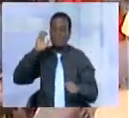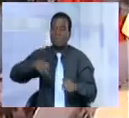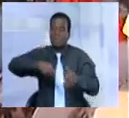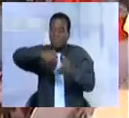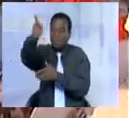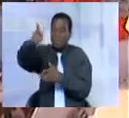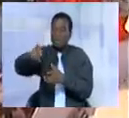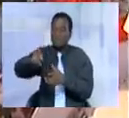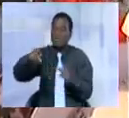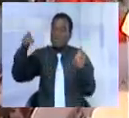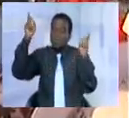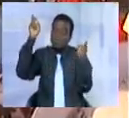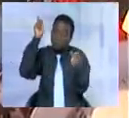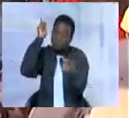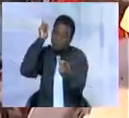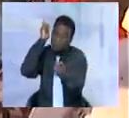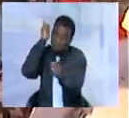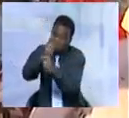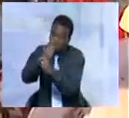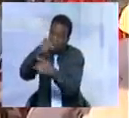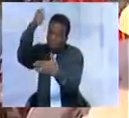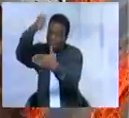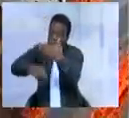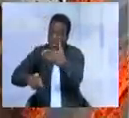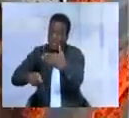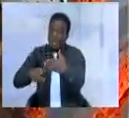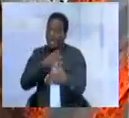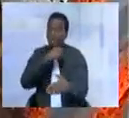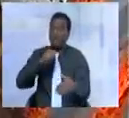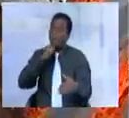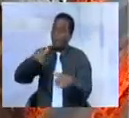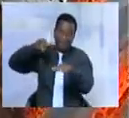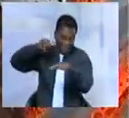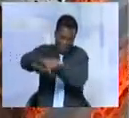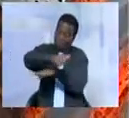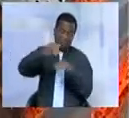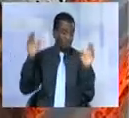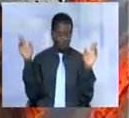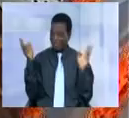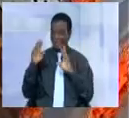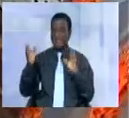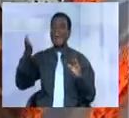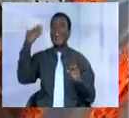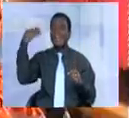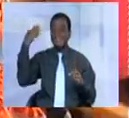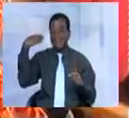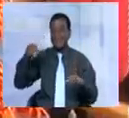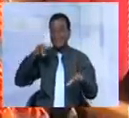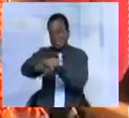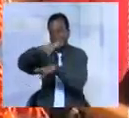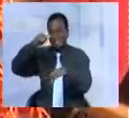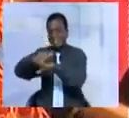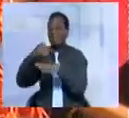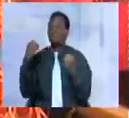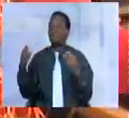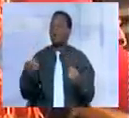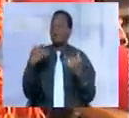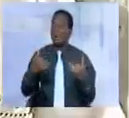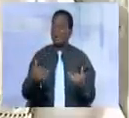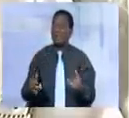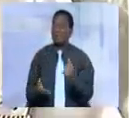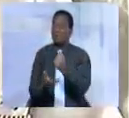au juste prix de leurs produits et ne seront plus à la merci des acheteurs véreux aux instruments de mesure douteux. Une manière